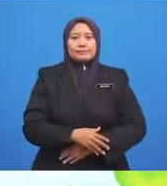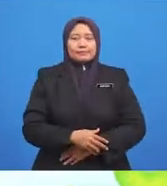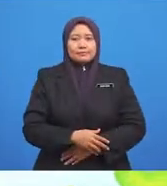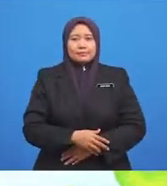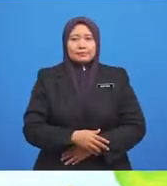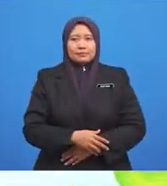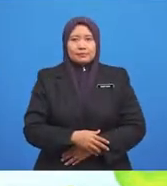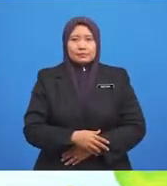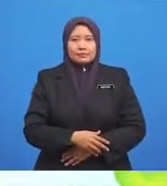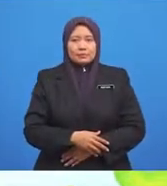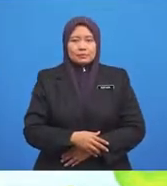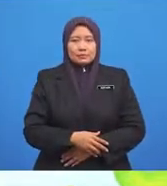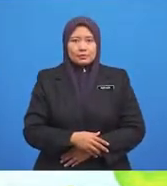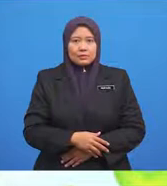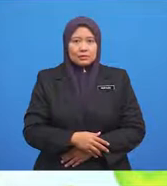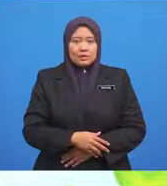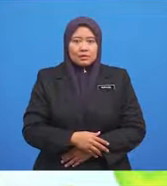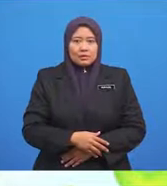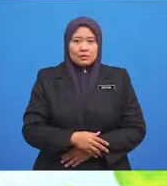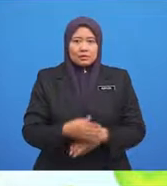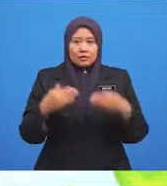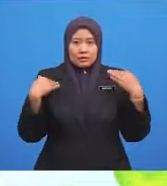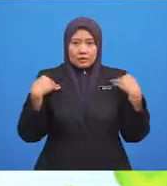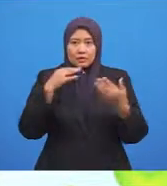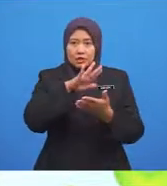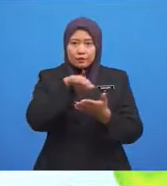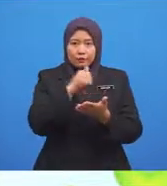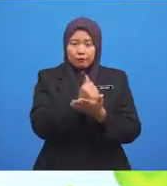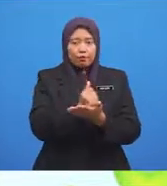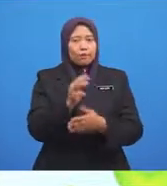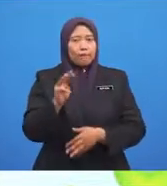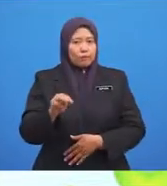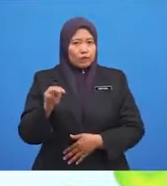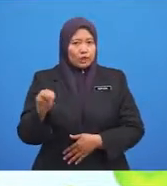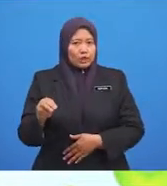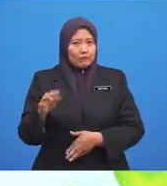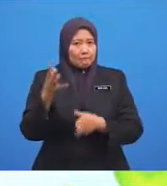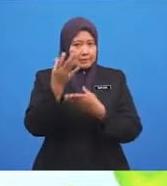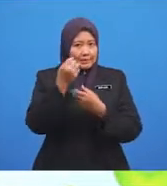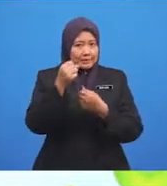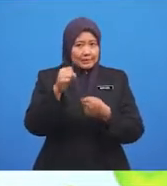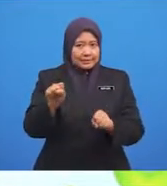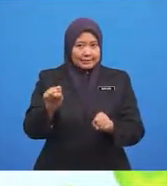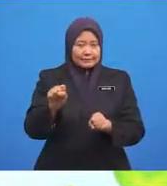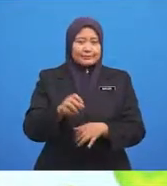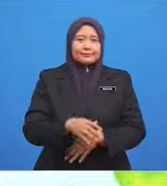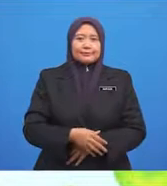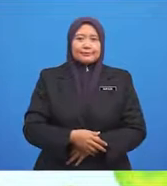Adakah kamu telah bersedia untuk belajar bersama-sama dengan cikgu?